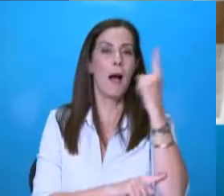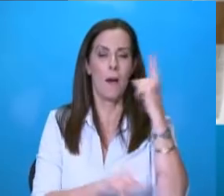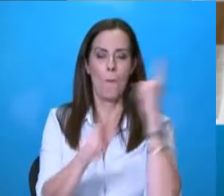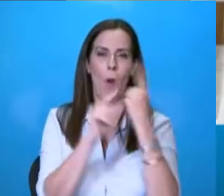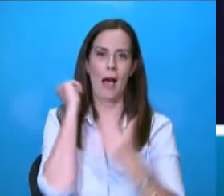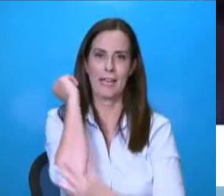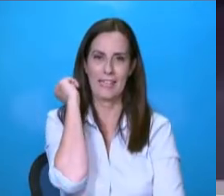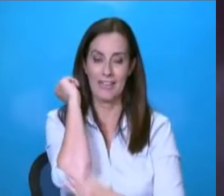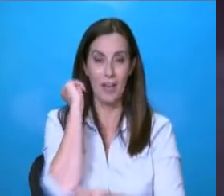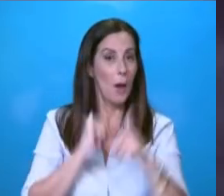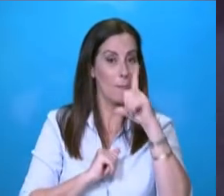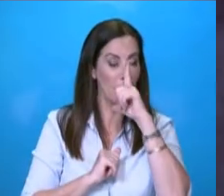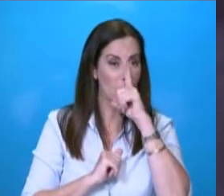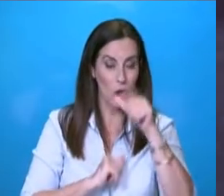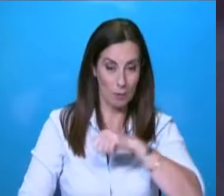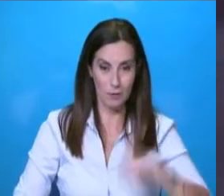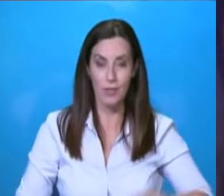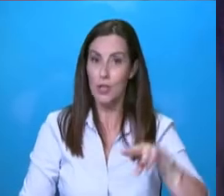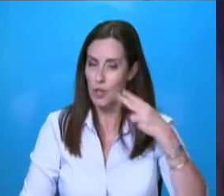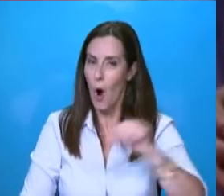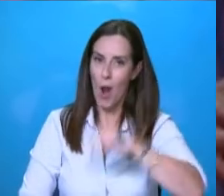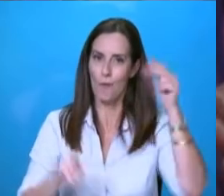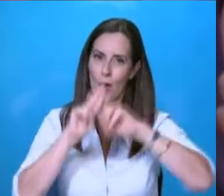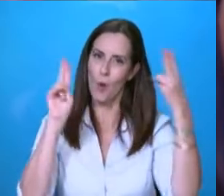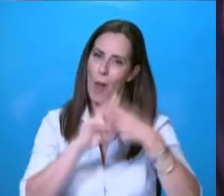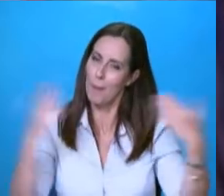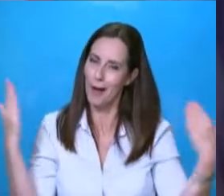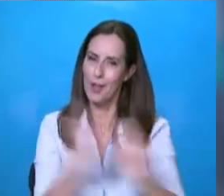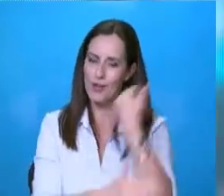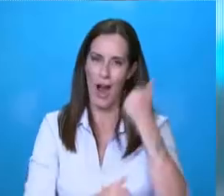ארגנטינה. ביום ראשון בבייג'ין, תהיה לנו אלופת עולם חדשה.